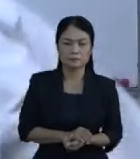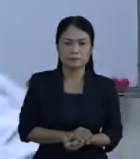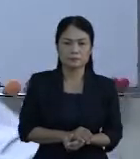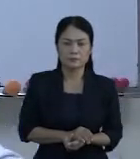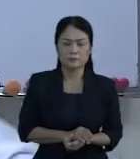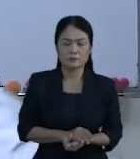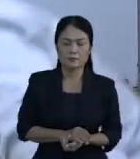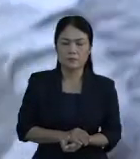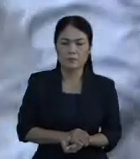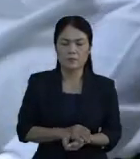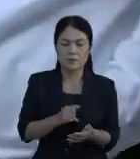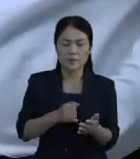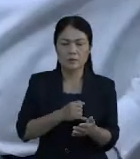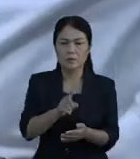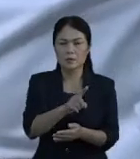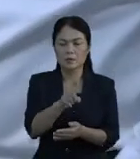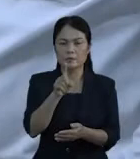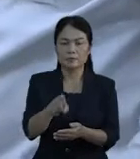dù lại tí